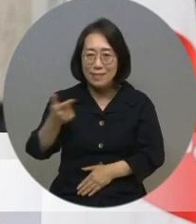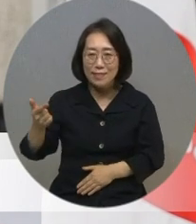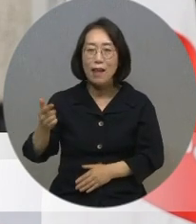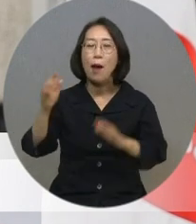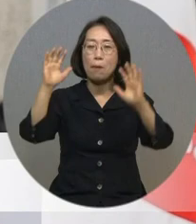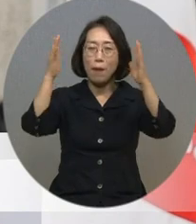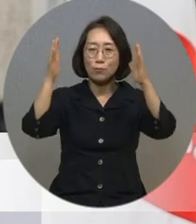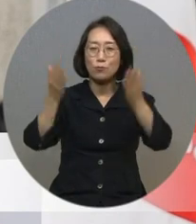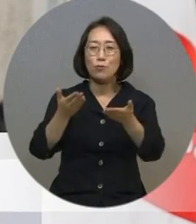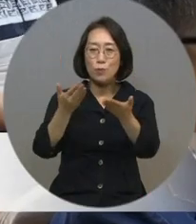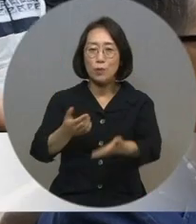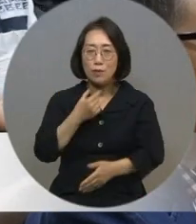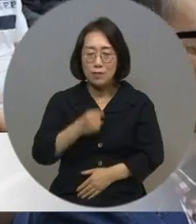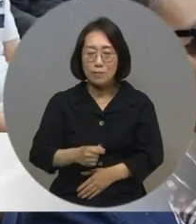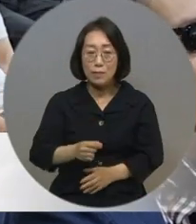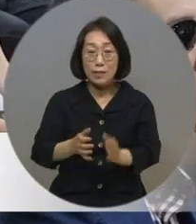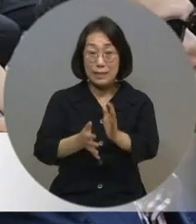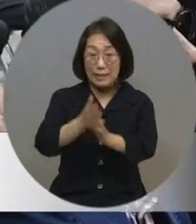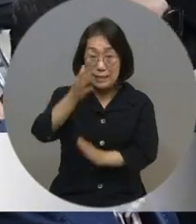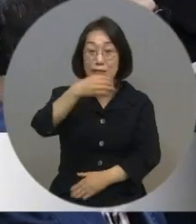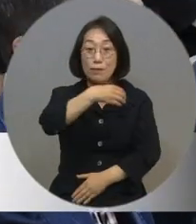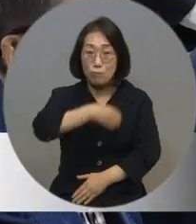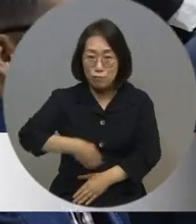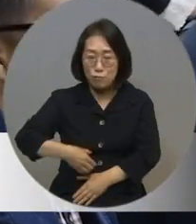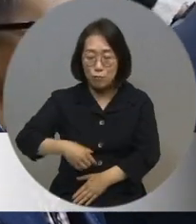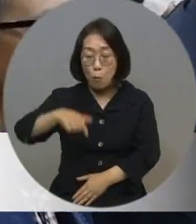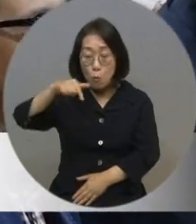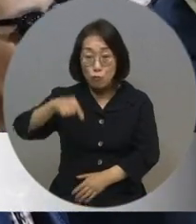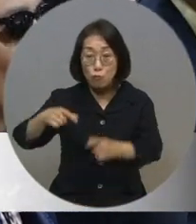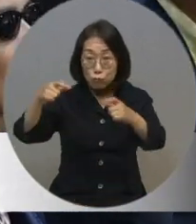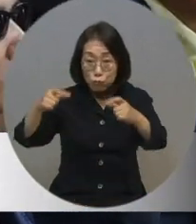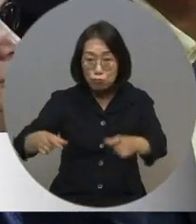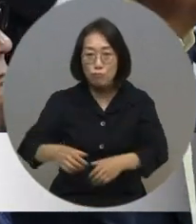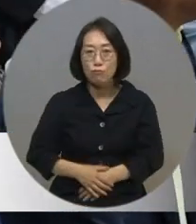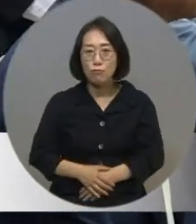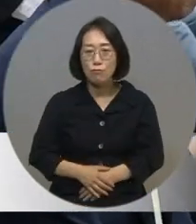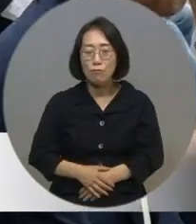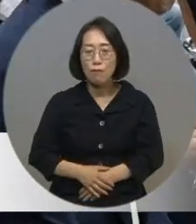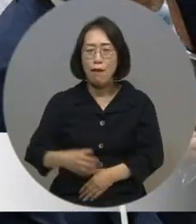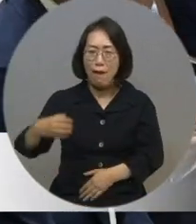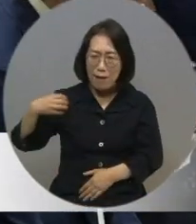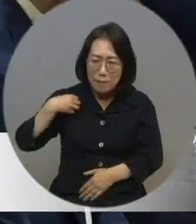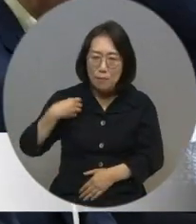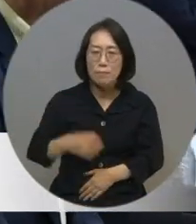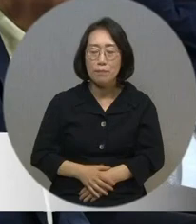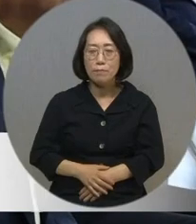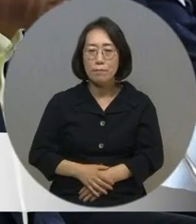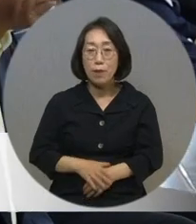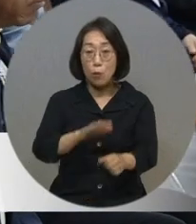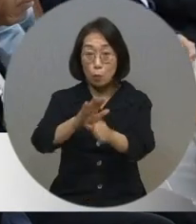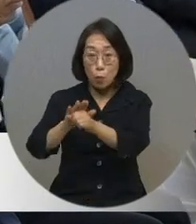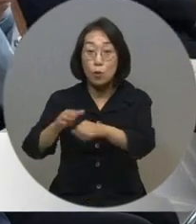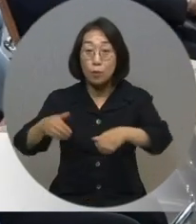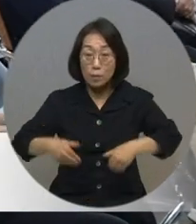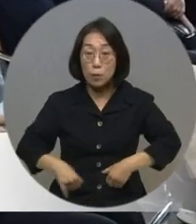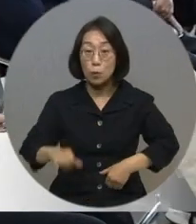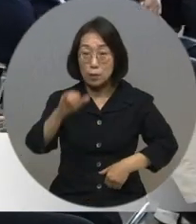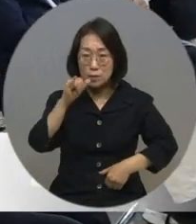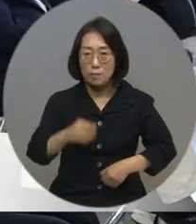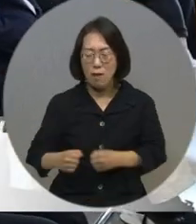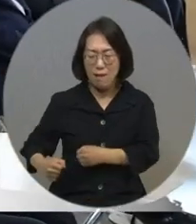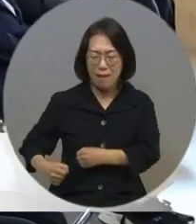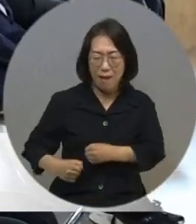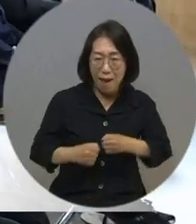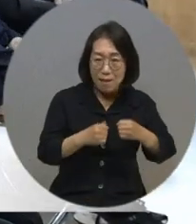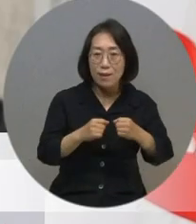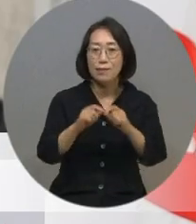보내고 또 우리 시나 또 구나 행정에서 해야 될 일이 있을 때 게을리하지